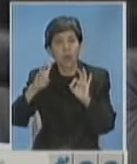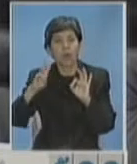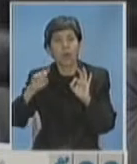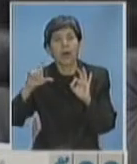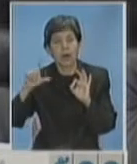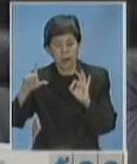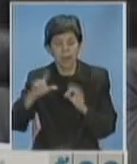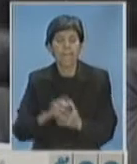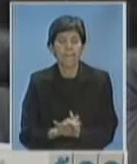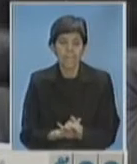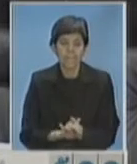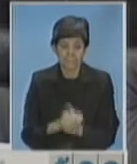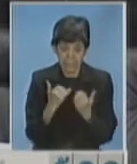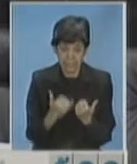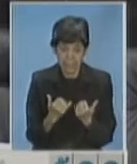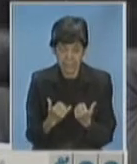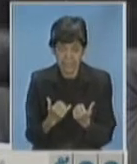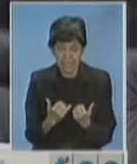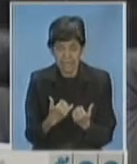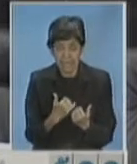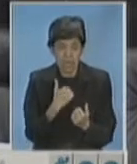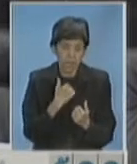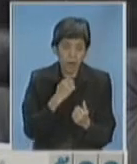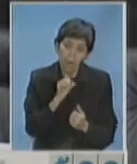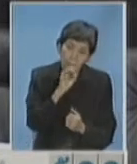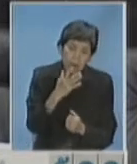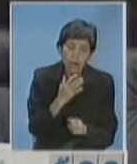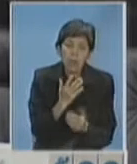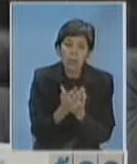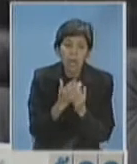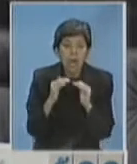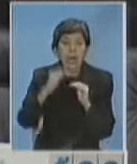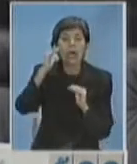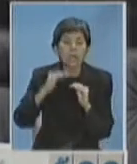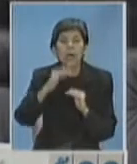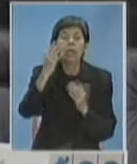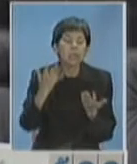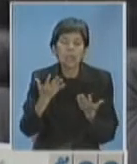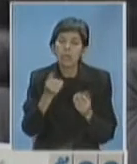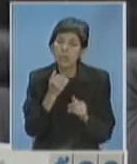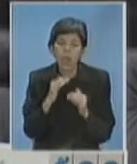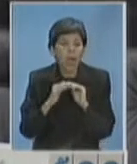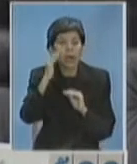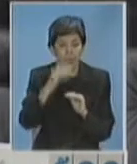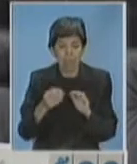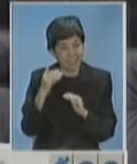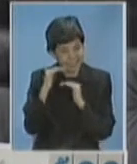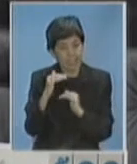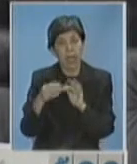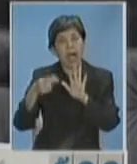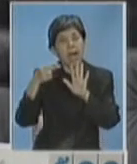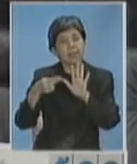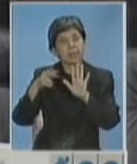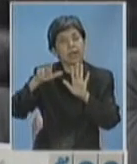9,965 ล้านนะคะขณะนี้เนี่ยก็ยังแล้วก็ยังตอบไม่ได้ด้วยว่าแล้วส่วนที่เกินจากที่ตั้งเป้าไว้แค่ 53,000 กว่าล้